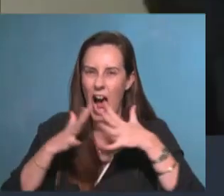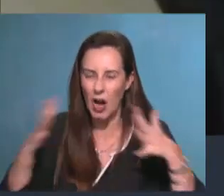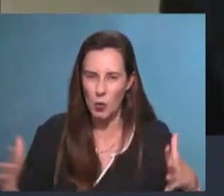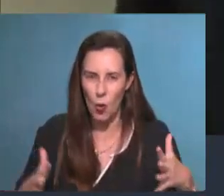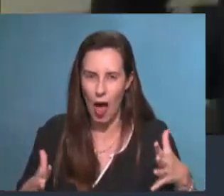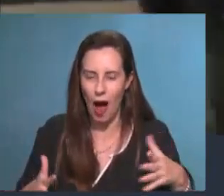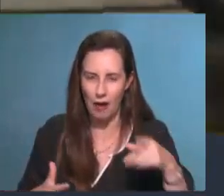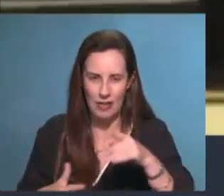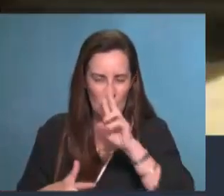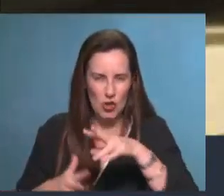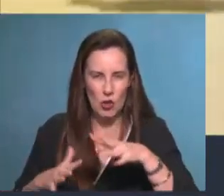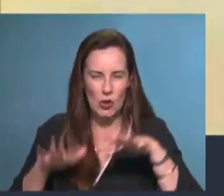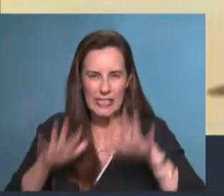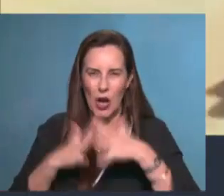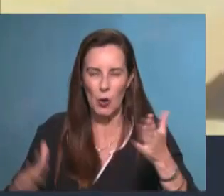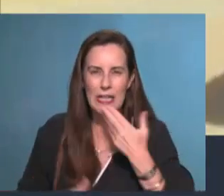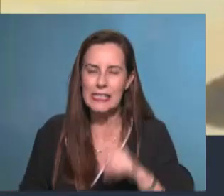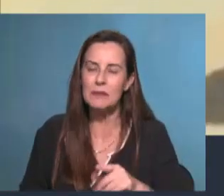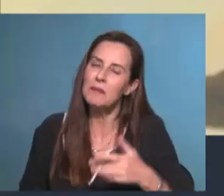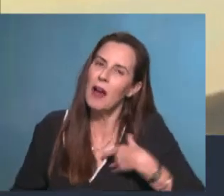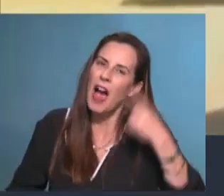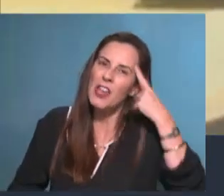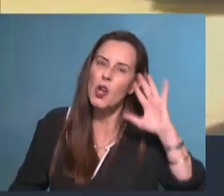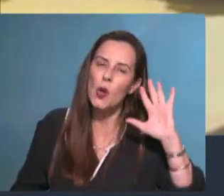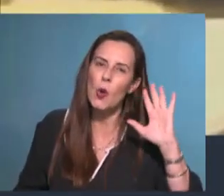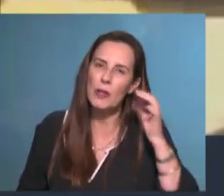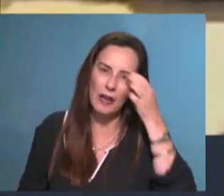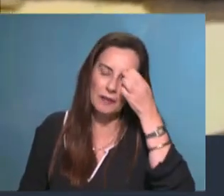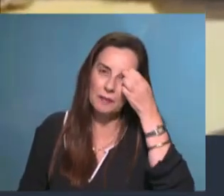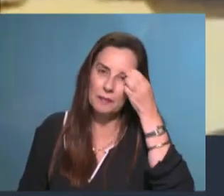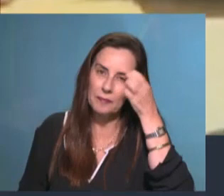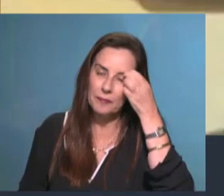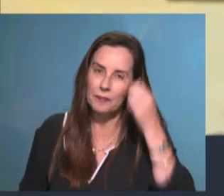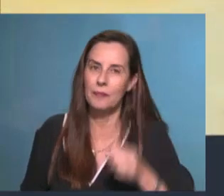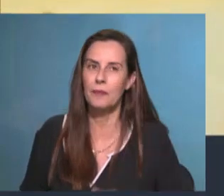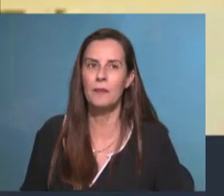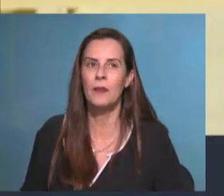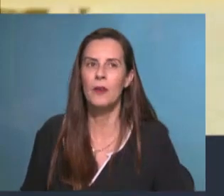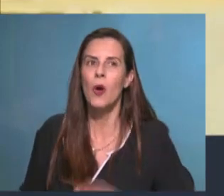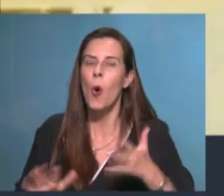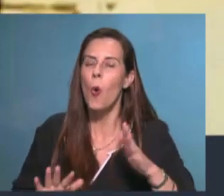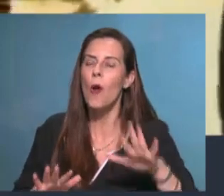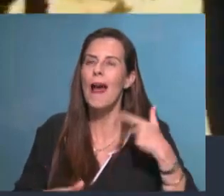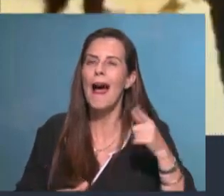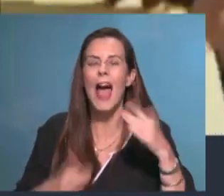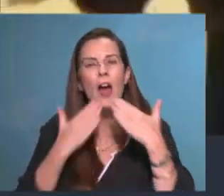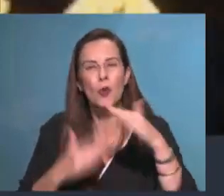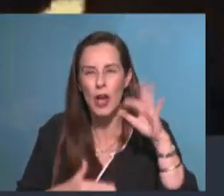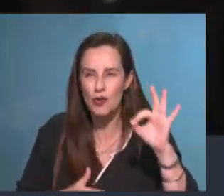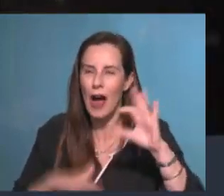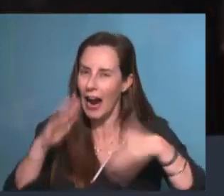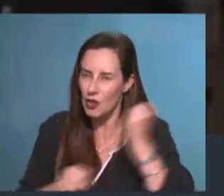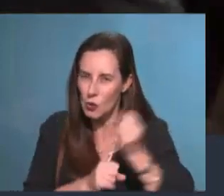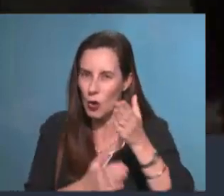יהודים וכזה, אני לא יודעת להגיד לך. יכול להיות שהכרת התודה אחרי